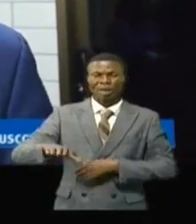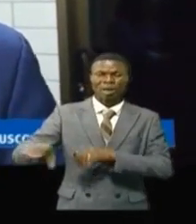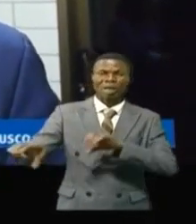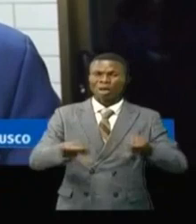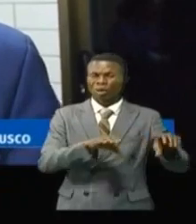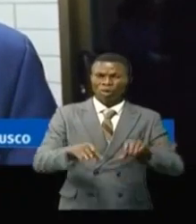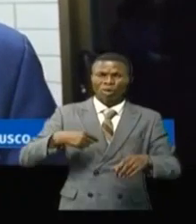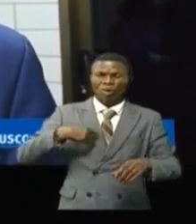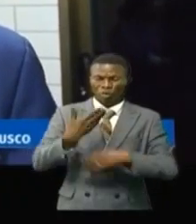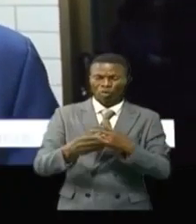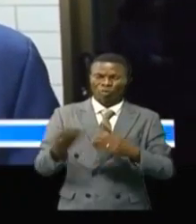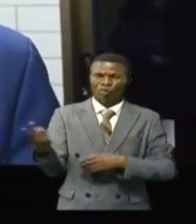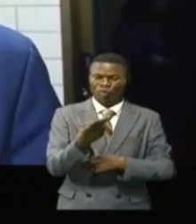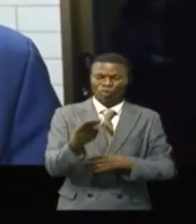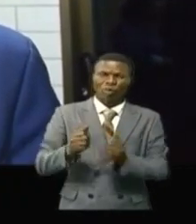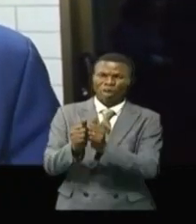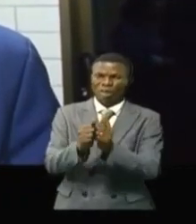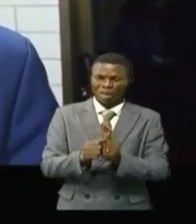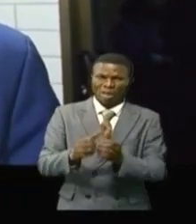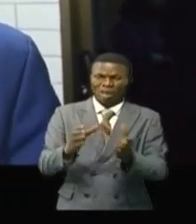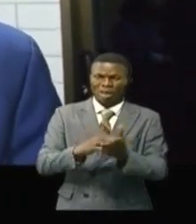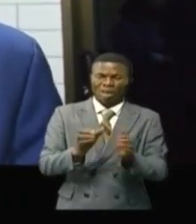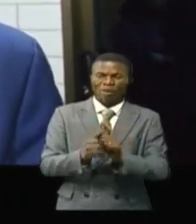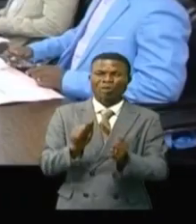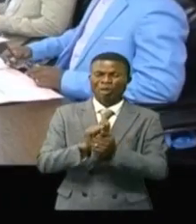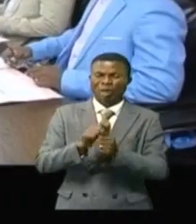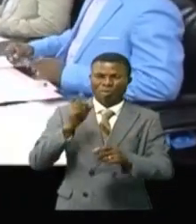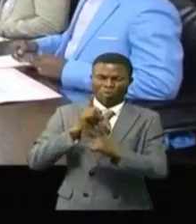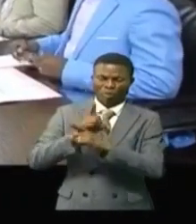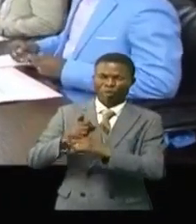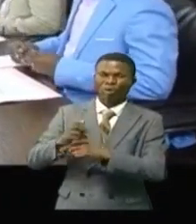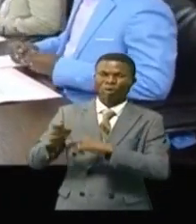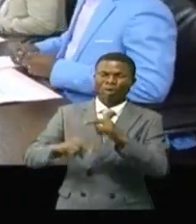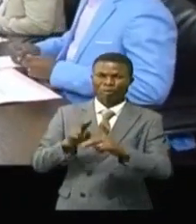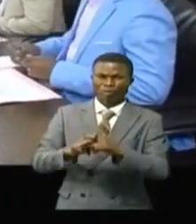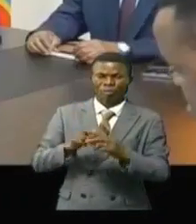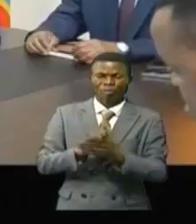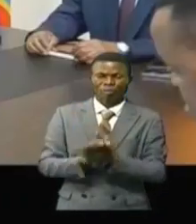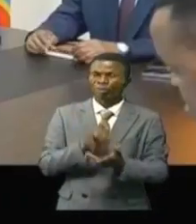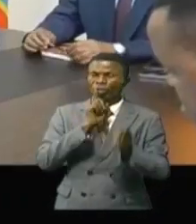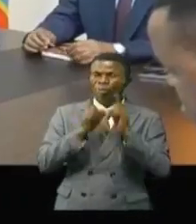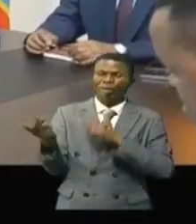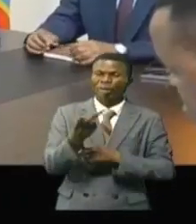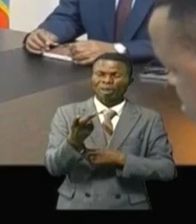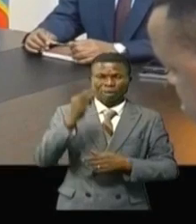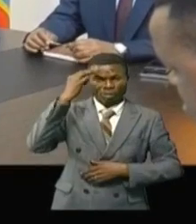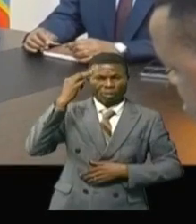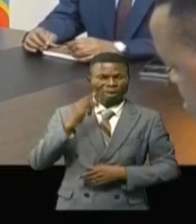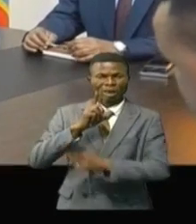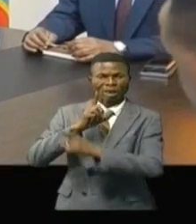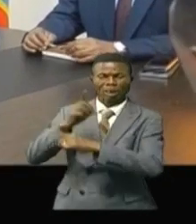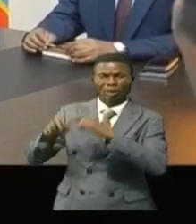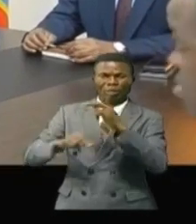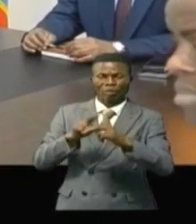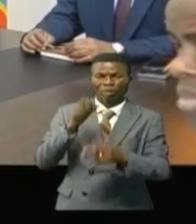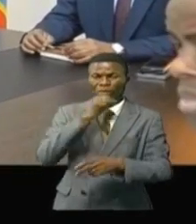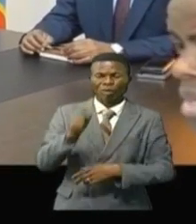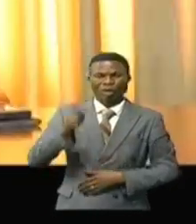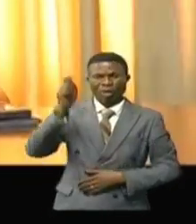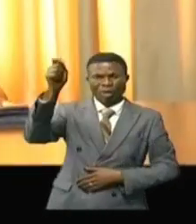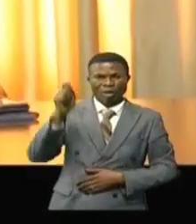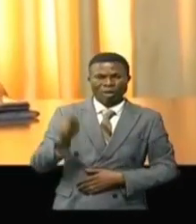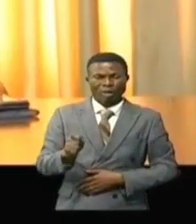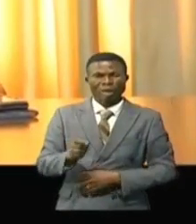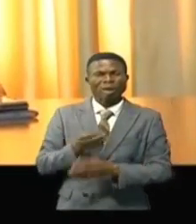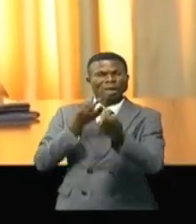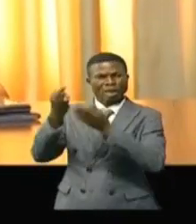que nous menons ensemble avec les forces de défense et sécurité nationale. Au cours de leurs échanges, le ministre de la Défense nationale et ancien combattant lui a